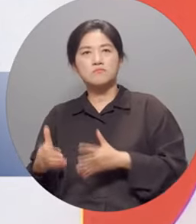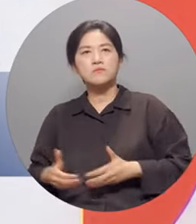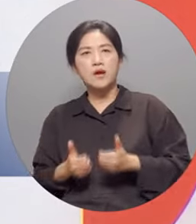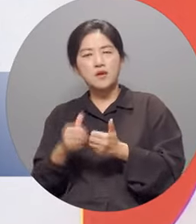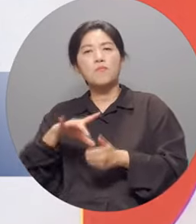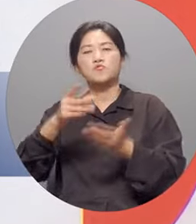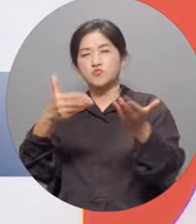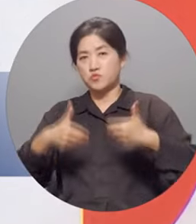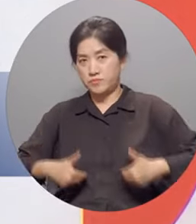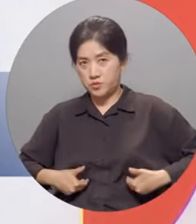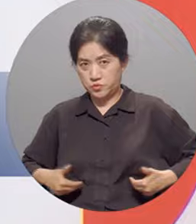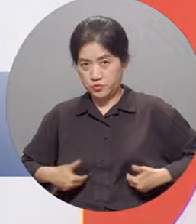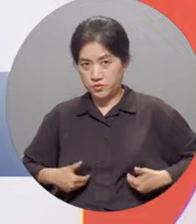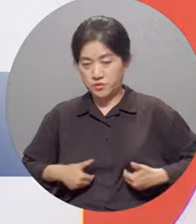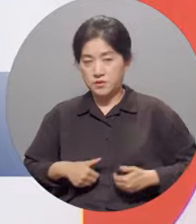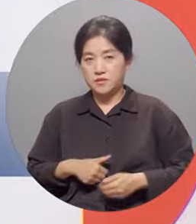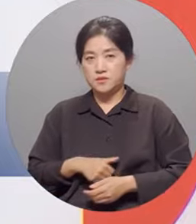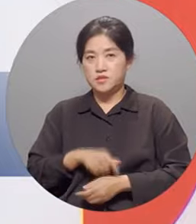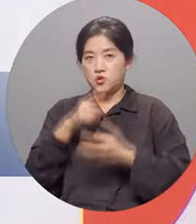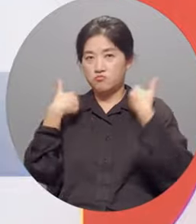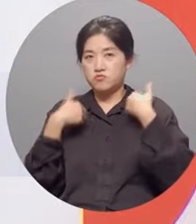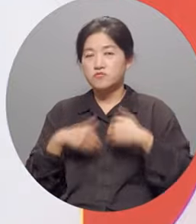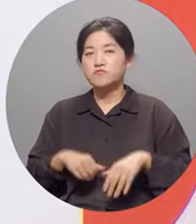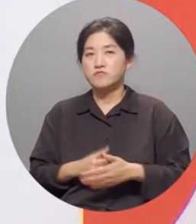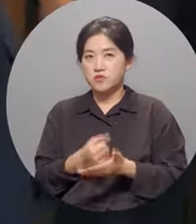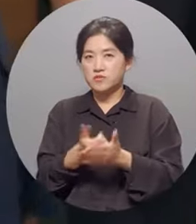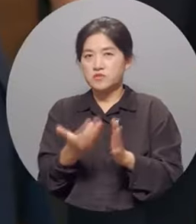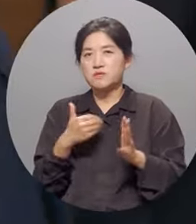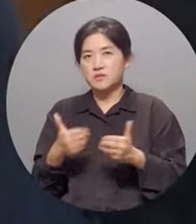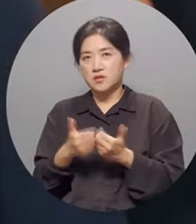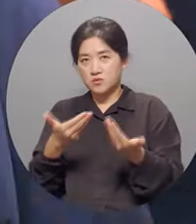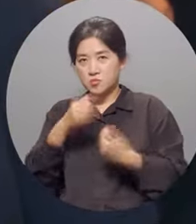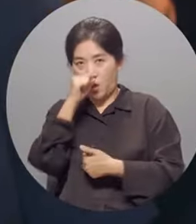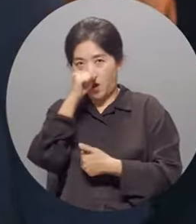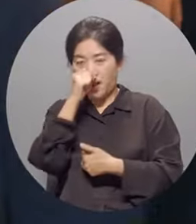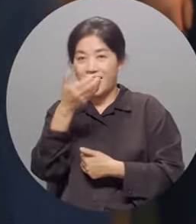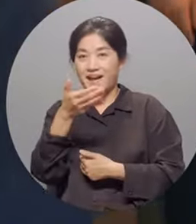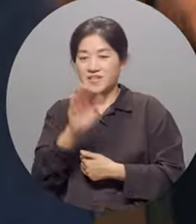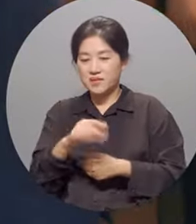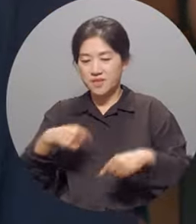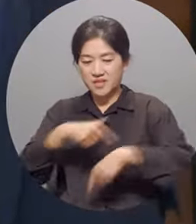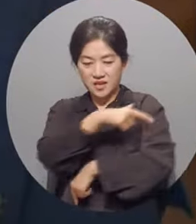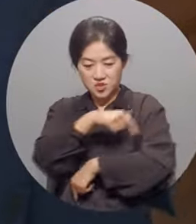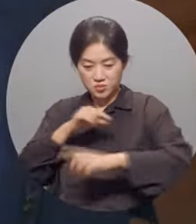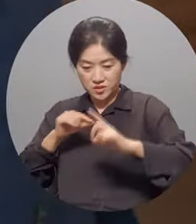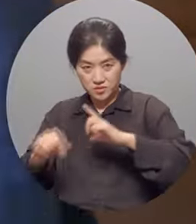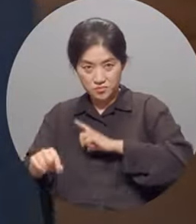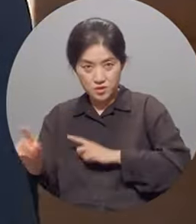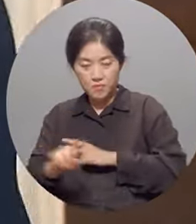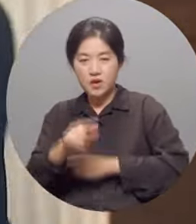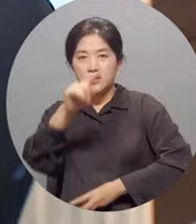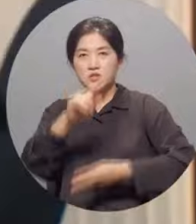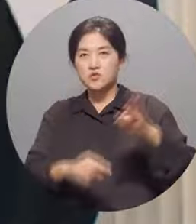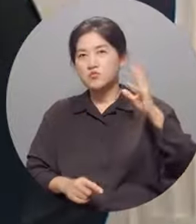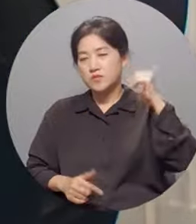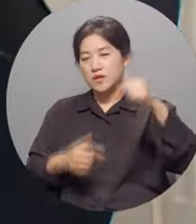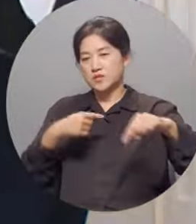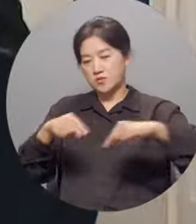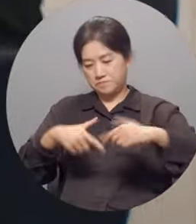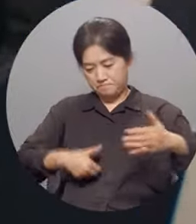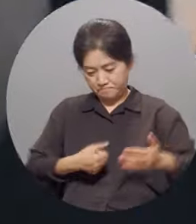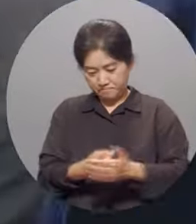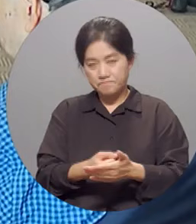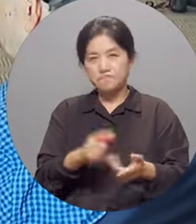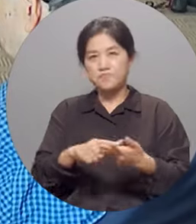여당과 좀 상의가 있어야 되지 않을까. 다만 당 지도부 일각에선 윤 대통령의 정치적